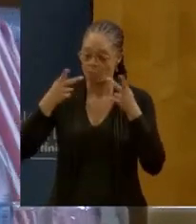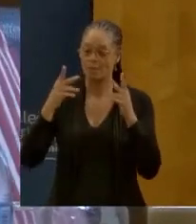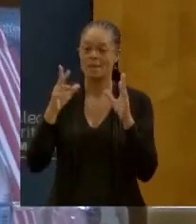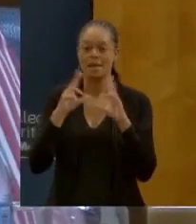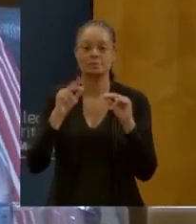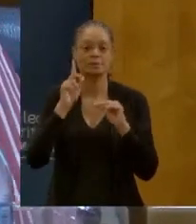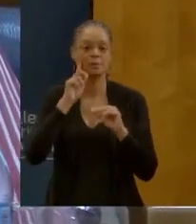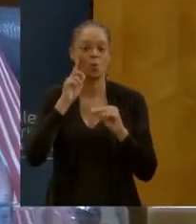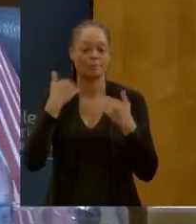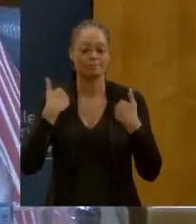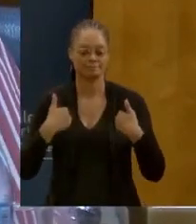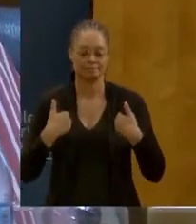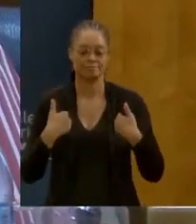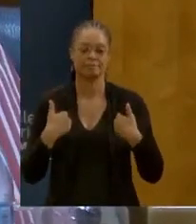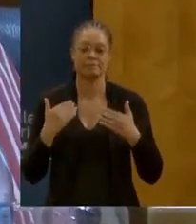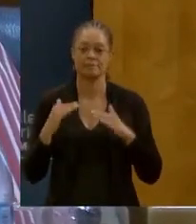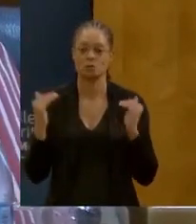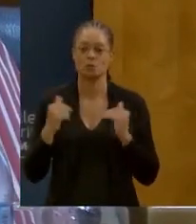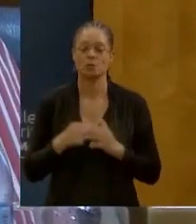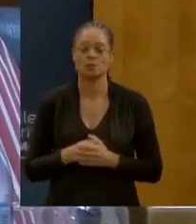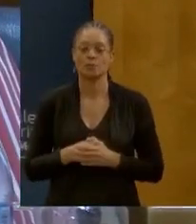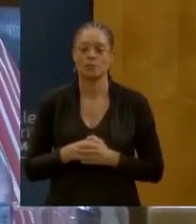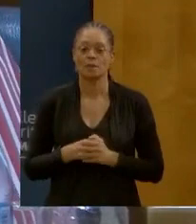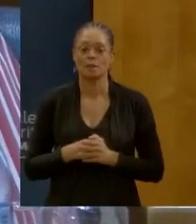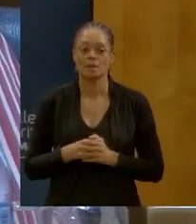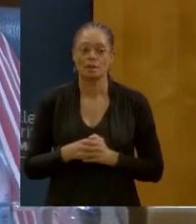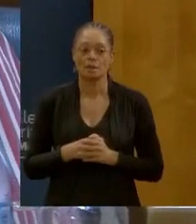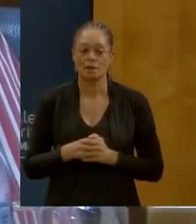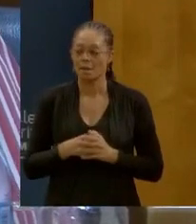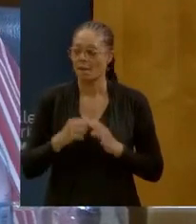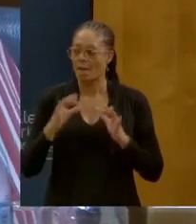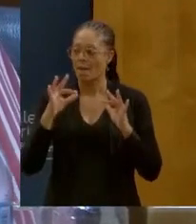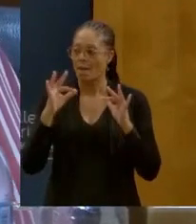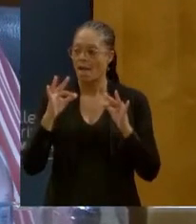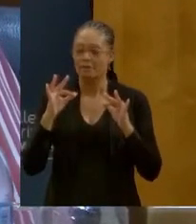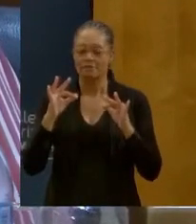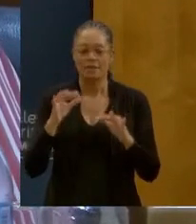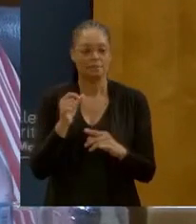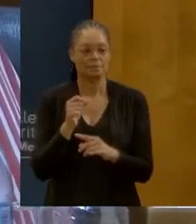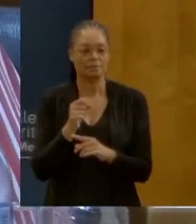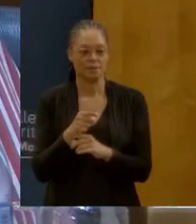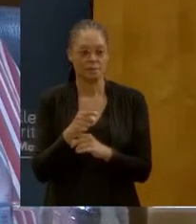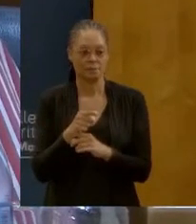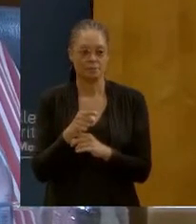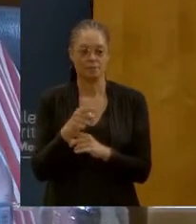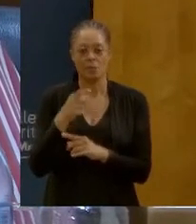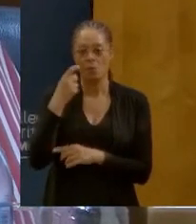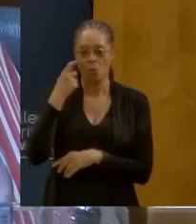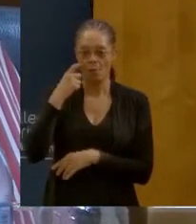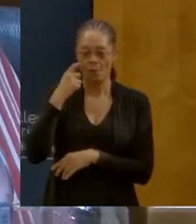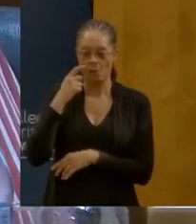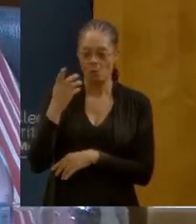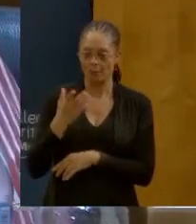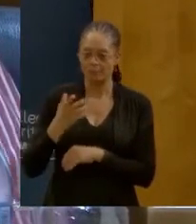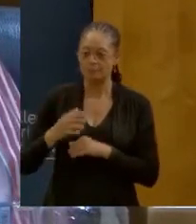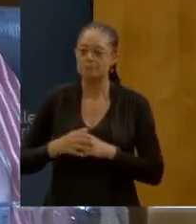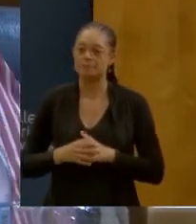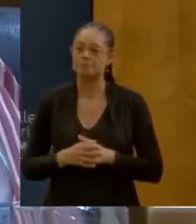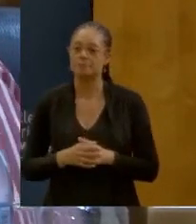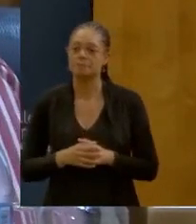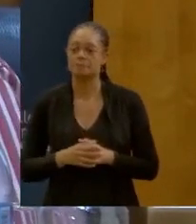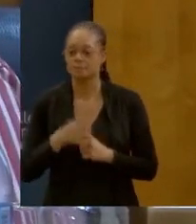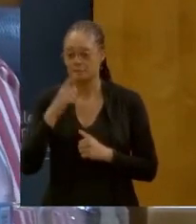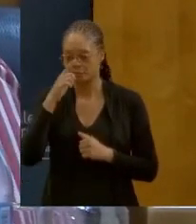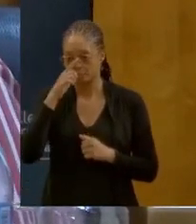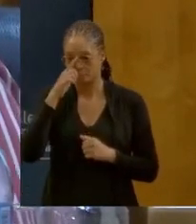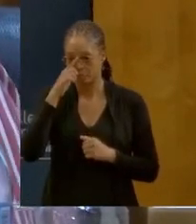pris cette position au nom de mon groupe. Dans cette affaire, nous avons découvert, à